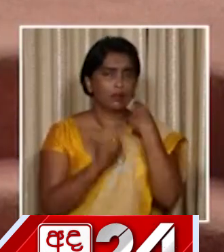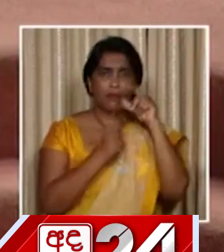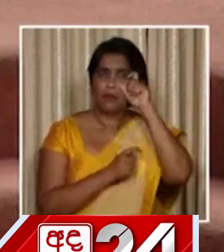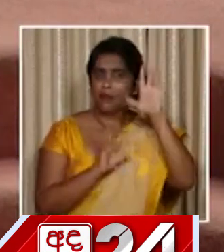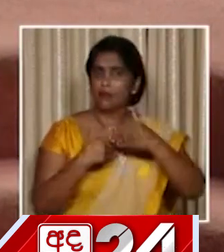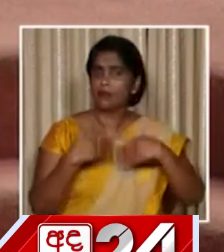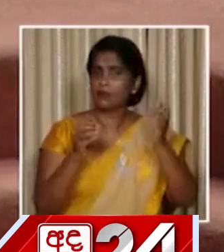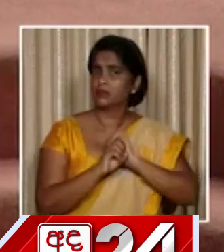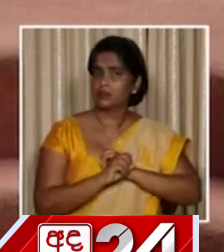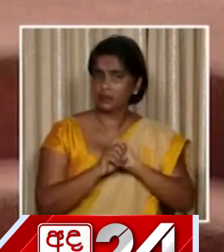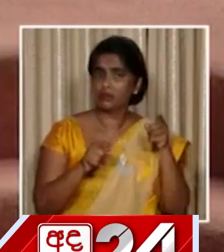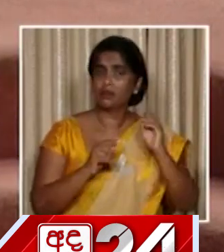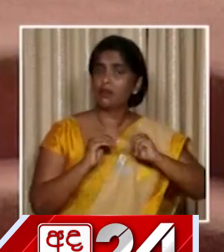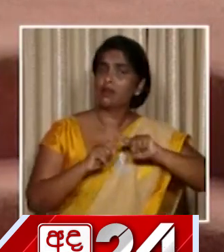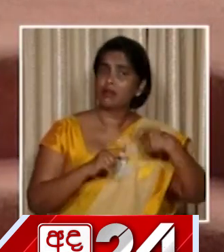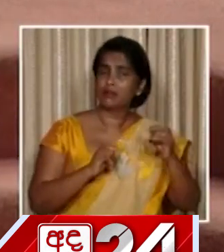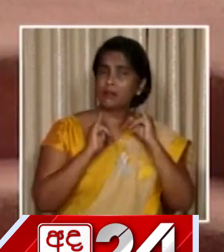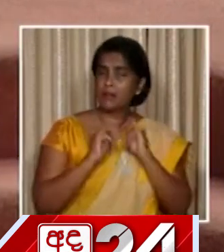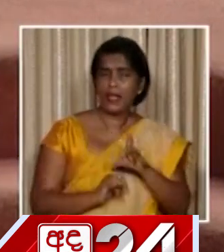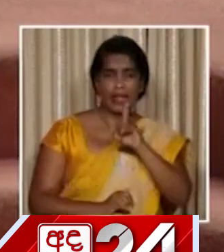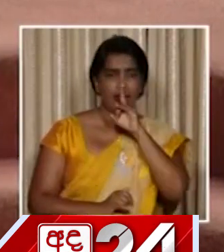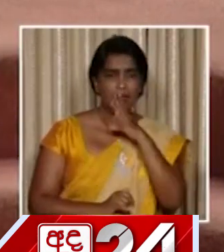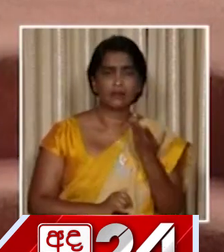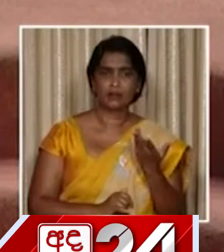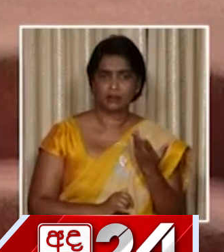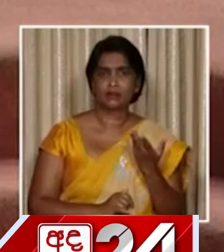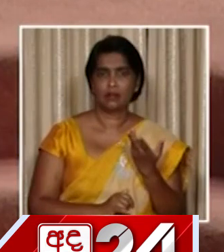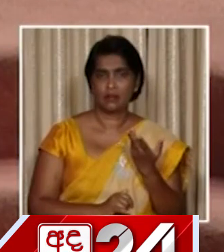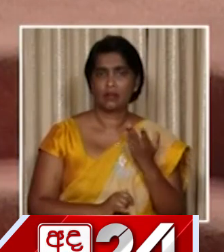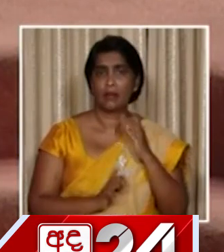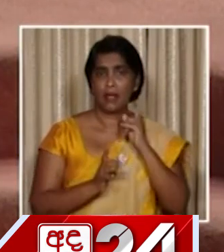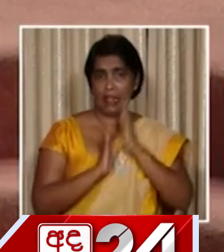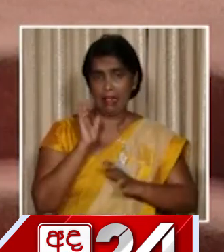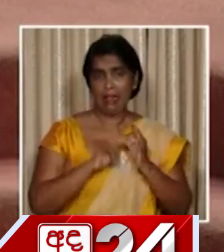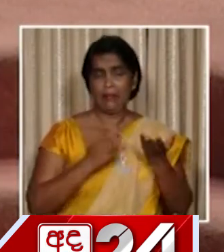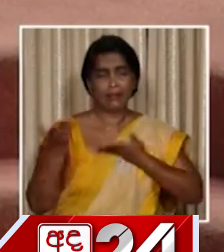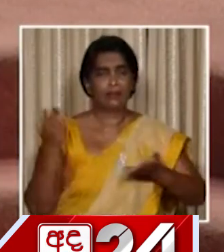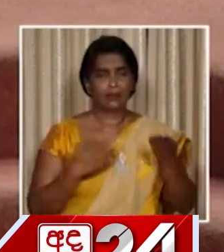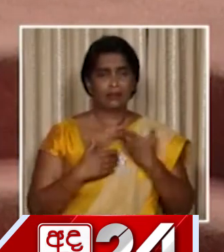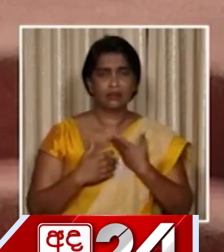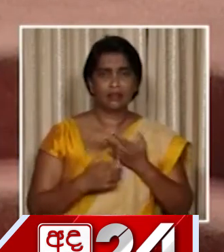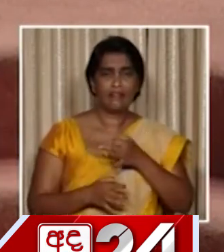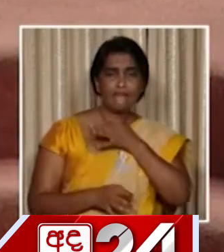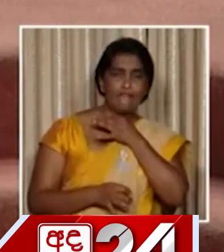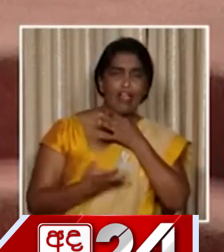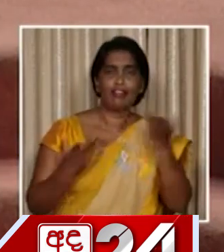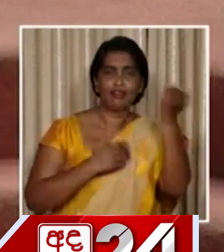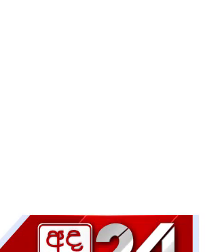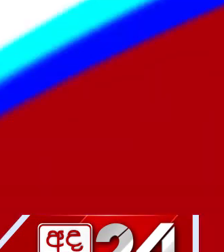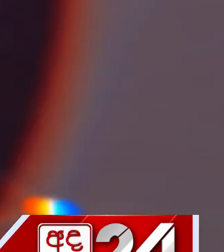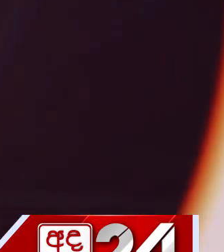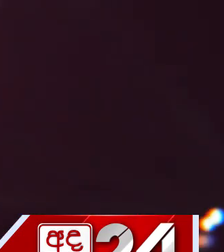මේ විදිහට පළ කරාම වෙන අපකීර්තිය මේ අපි විශේෂයෙන් මහජන නියෝජිතයන්ට අපිව බයිට් එකක් කරගෙන ඉන්නේ තියෙන දැන් ගොඩක්